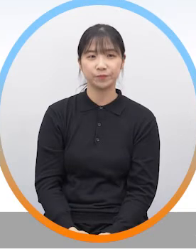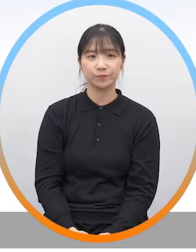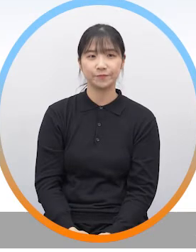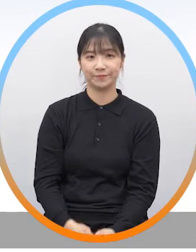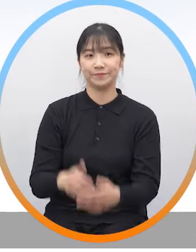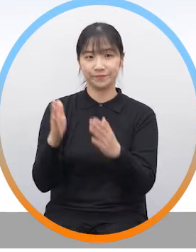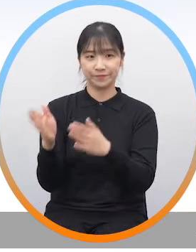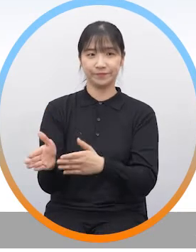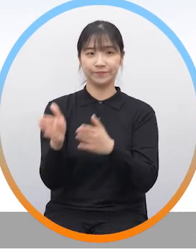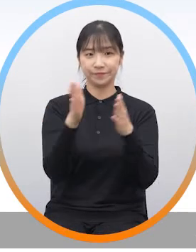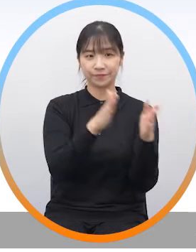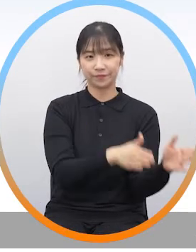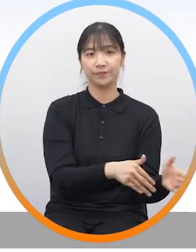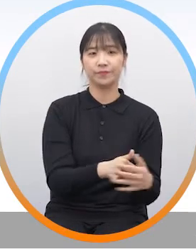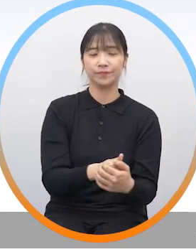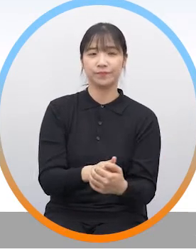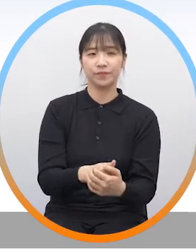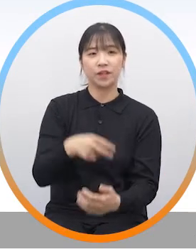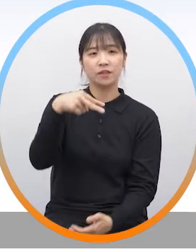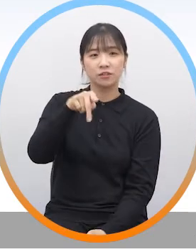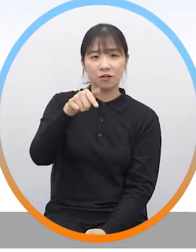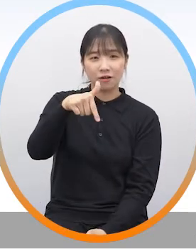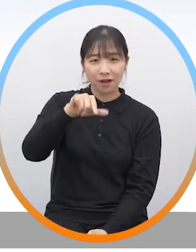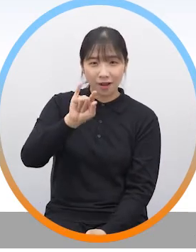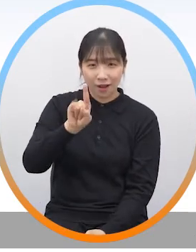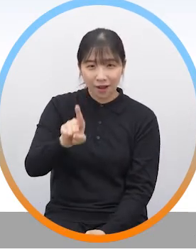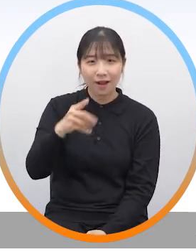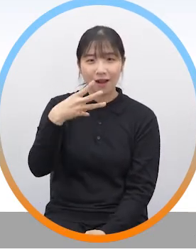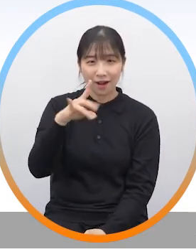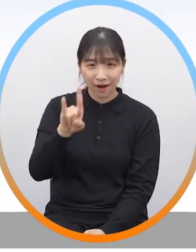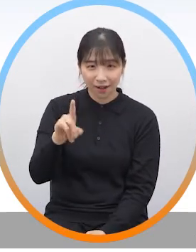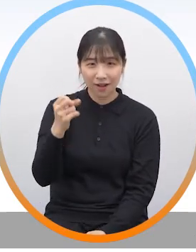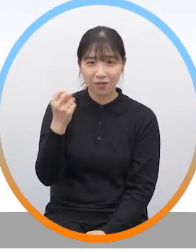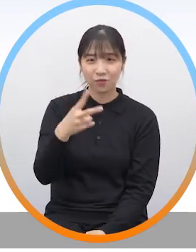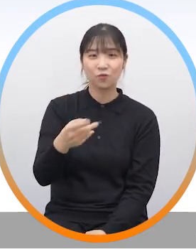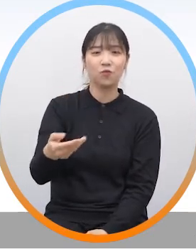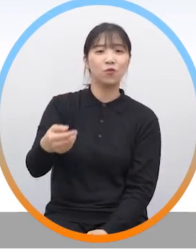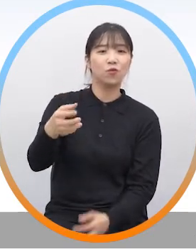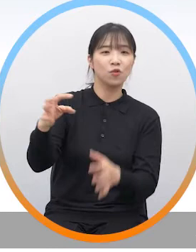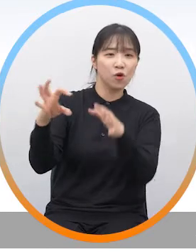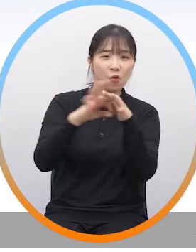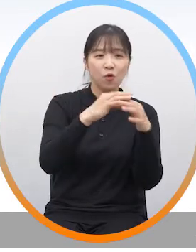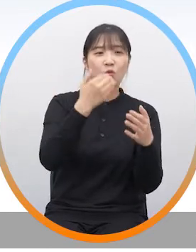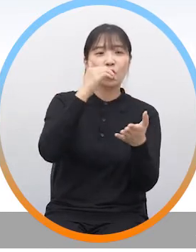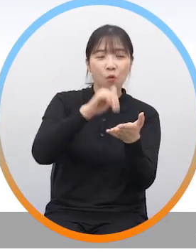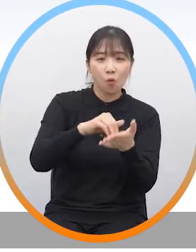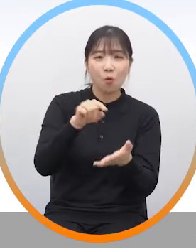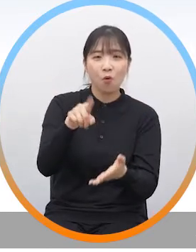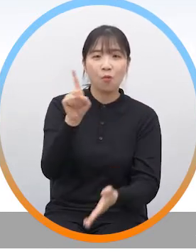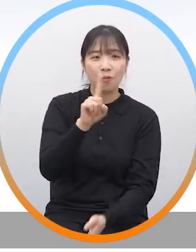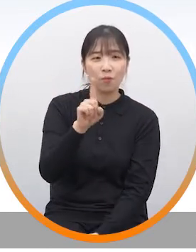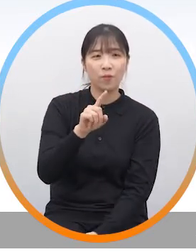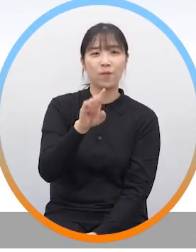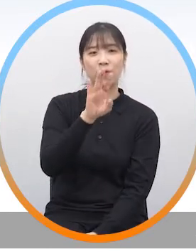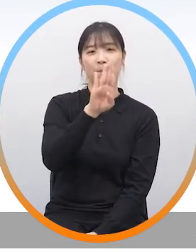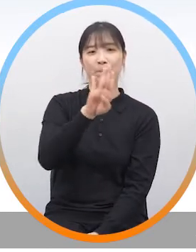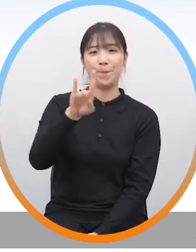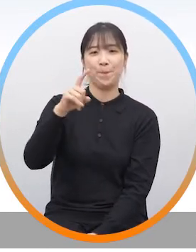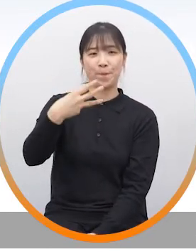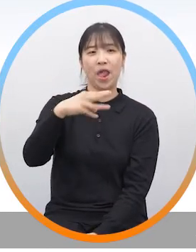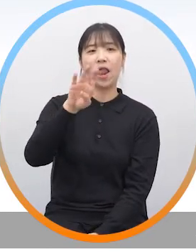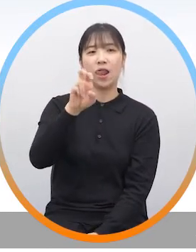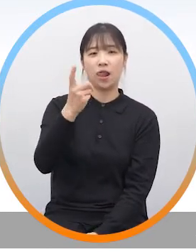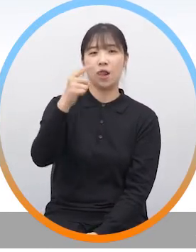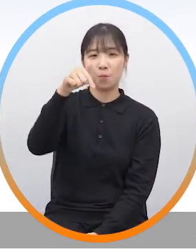자, 여기에 이제 서카레와 이쪽에서 넘어오는 돌이 그 다음에